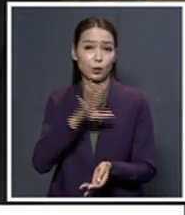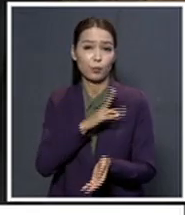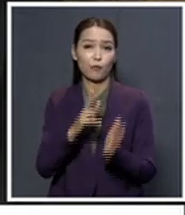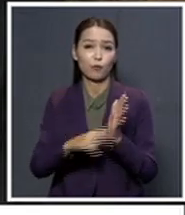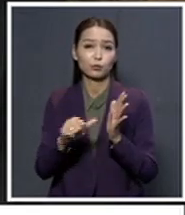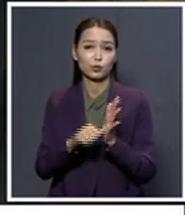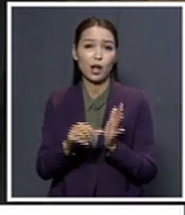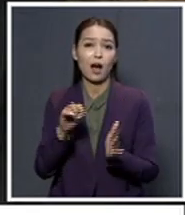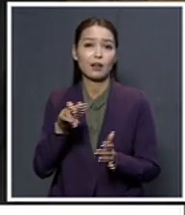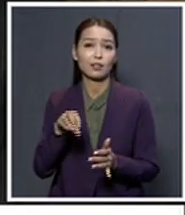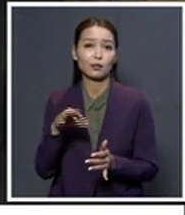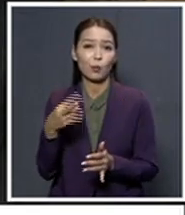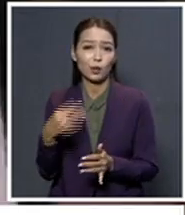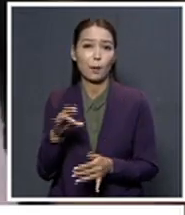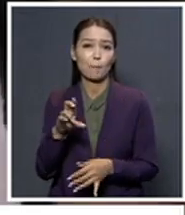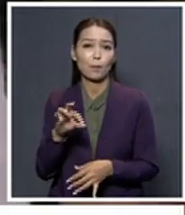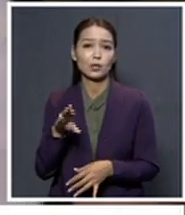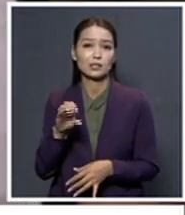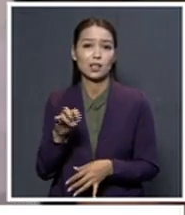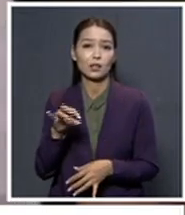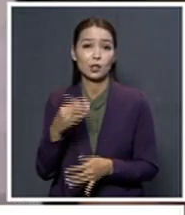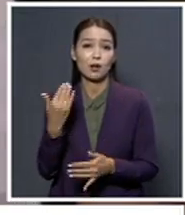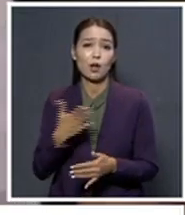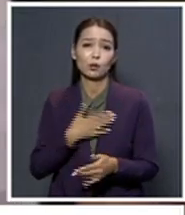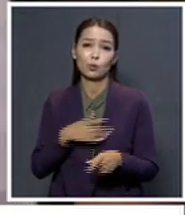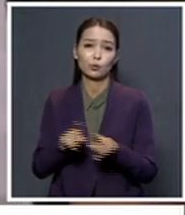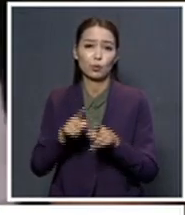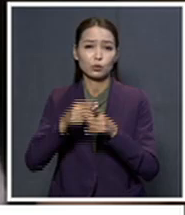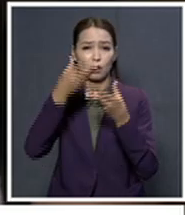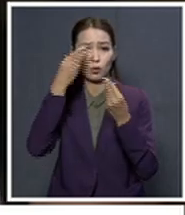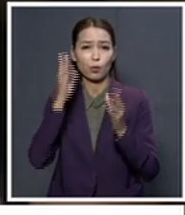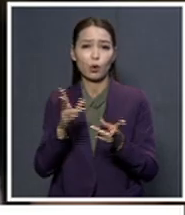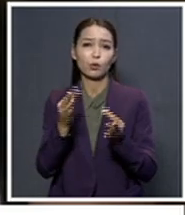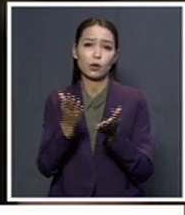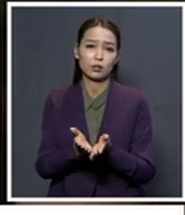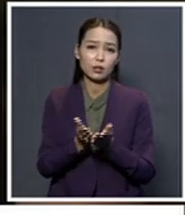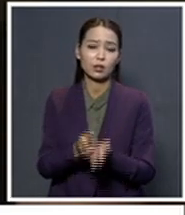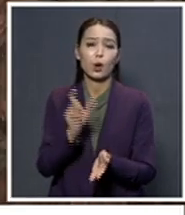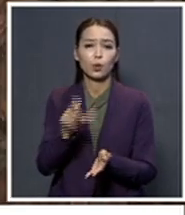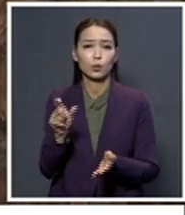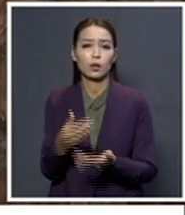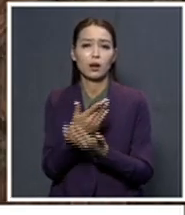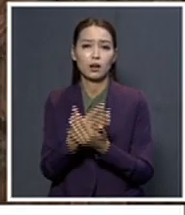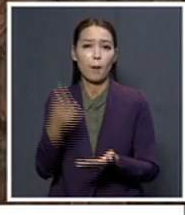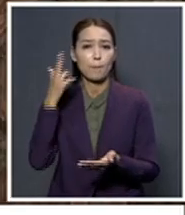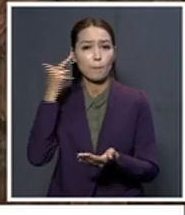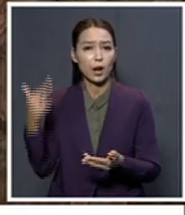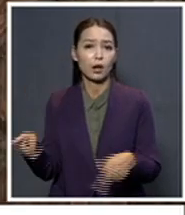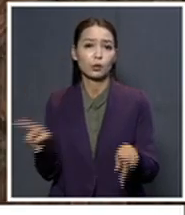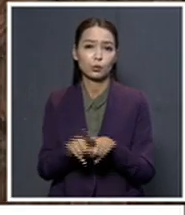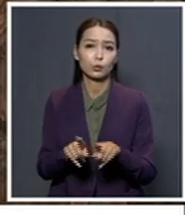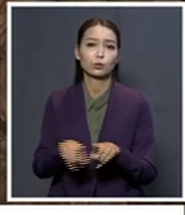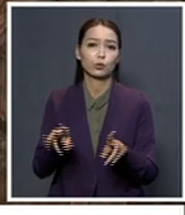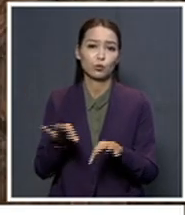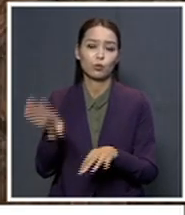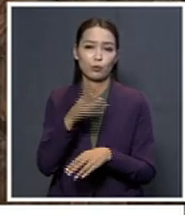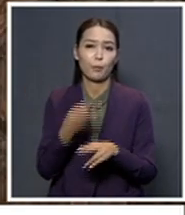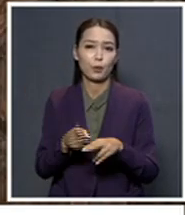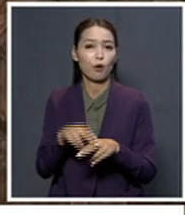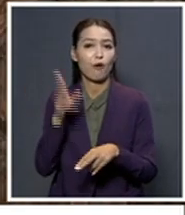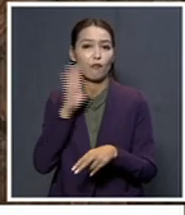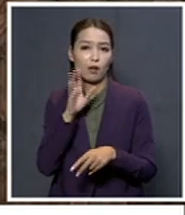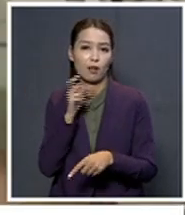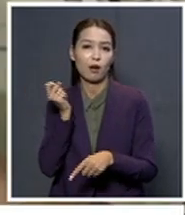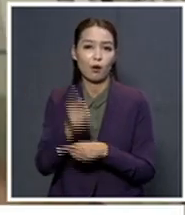Анатолий Бацаненко. Бізде ұмытылармыз, кеме де теңізшілер де ұмытылар. Осындай оймен шөлмектегі суға тастадық. Бірақ